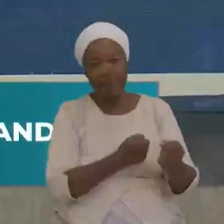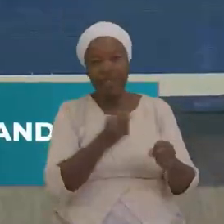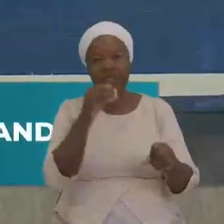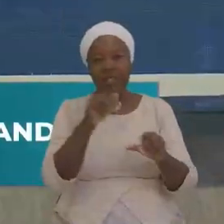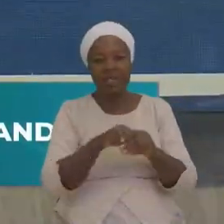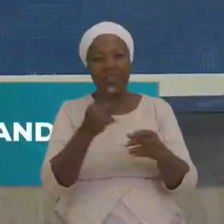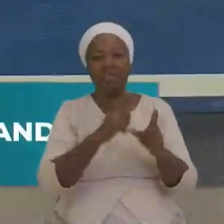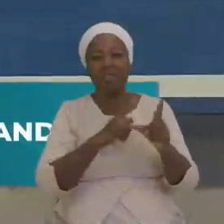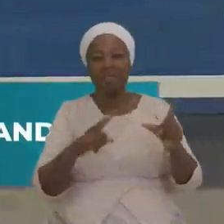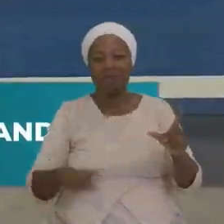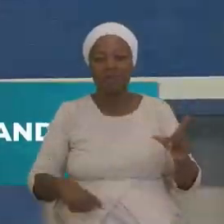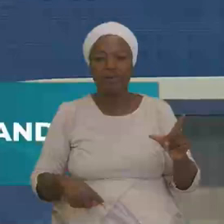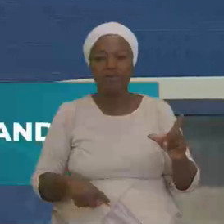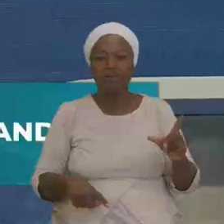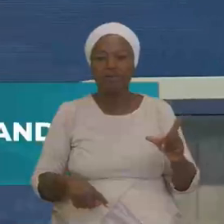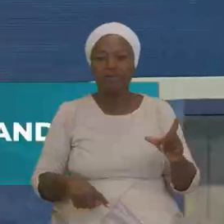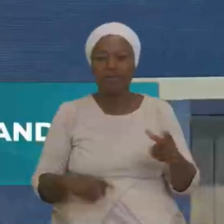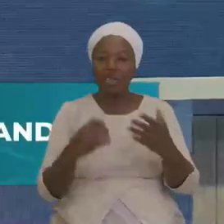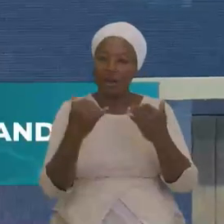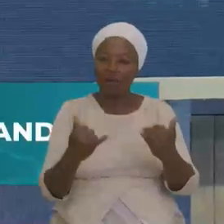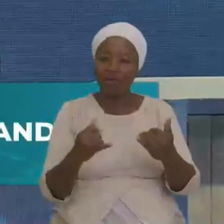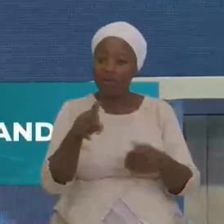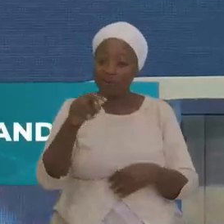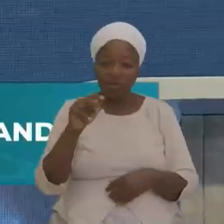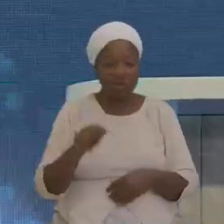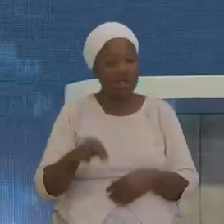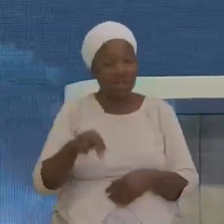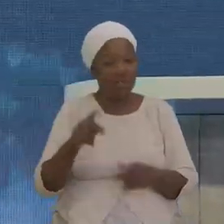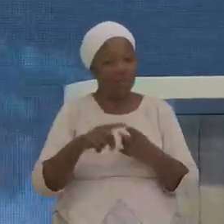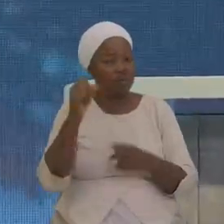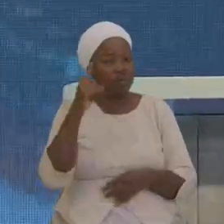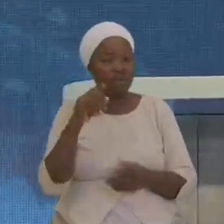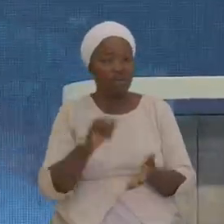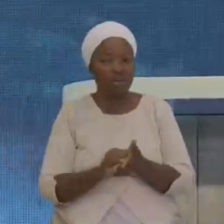La foi au Seigneur. Maintenant, vous devez comprendre ceci.